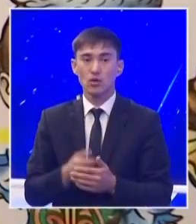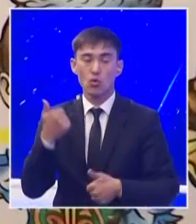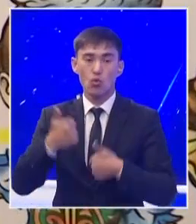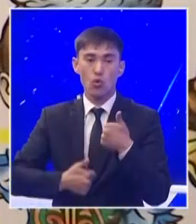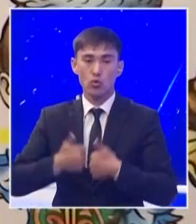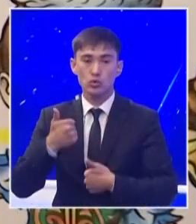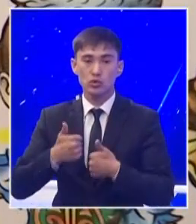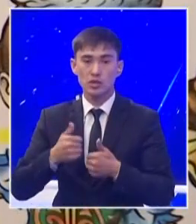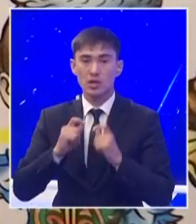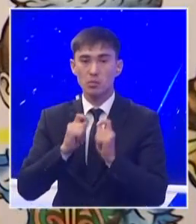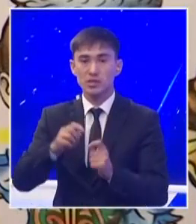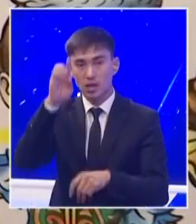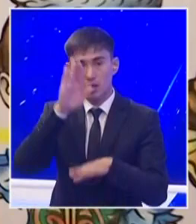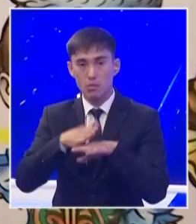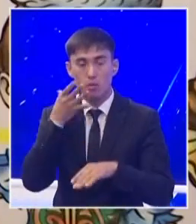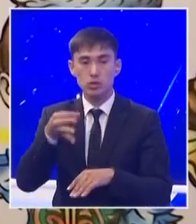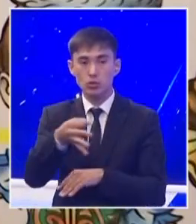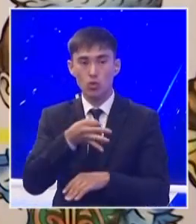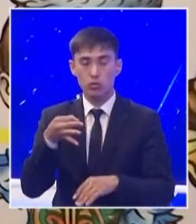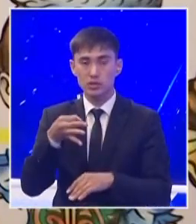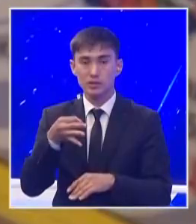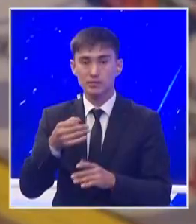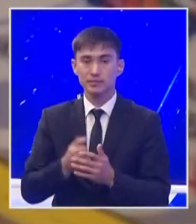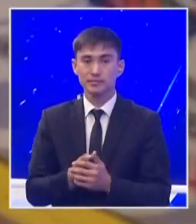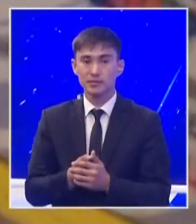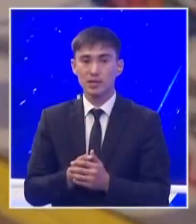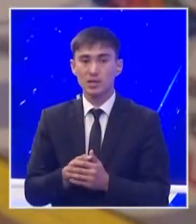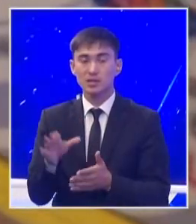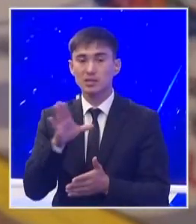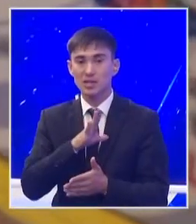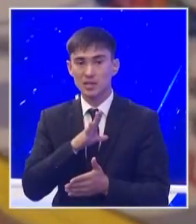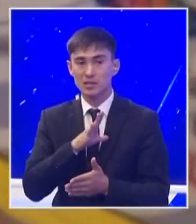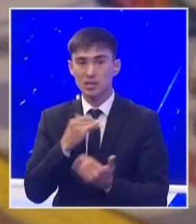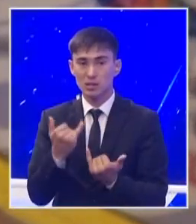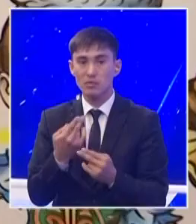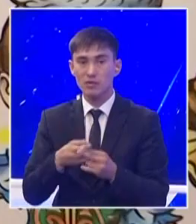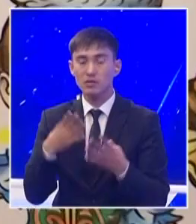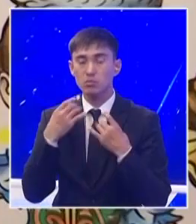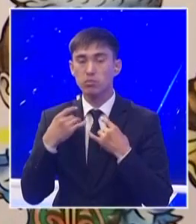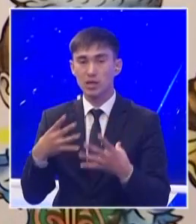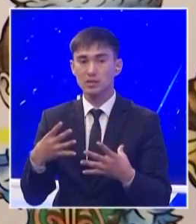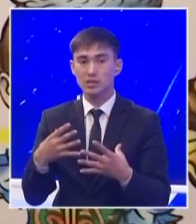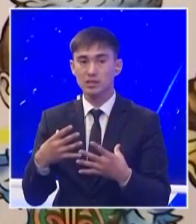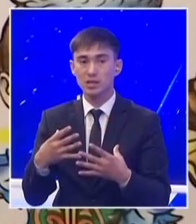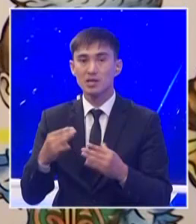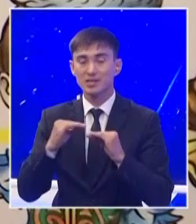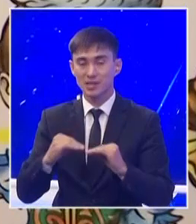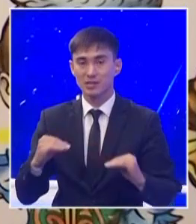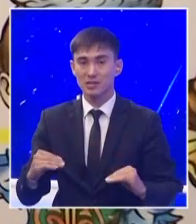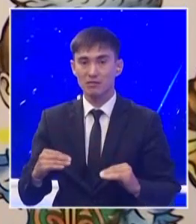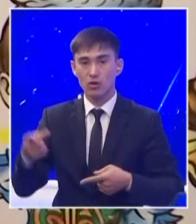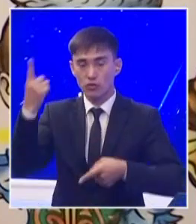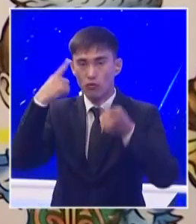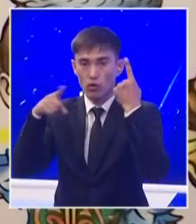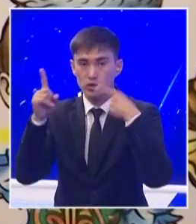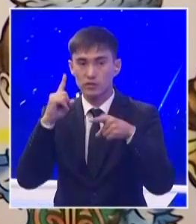конкурс на приз Акима Алматинской области состоялся именно в этот праздник, праздник детского